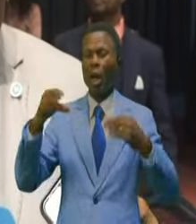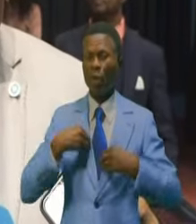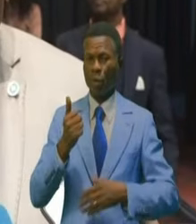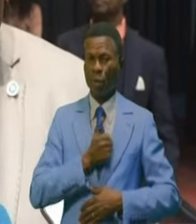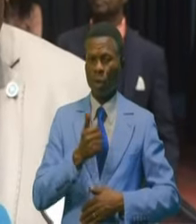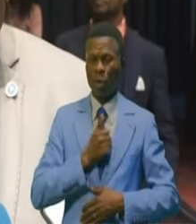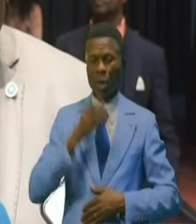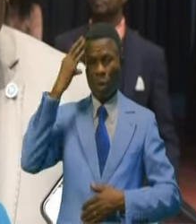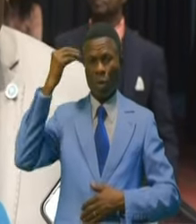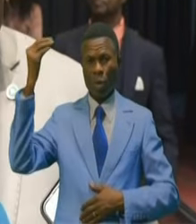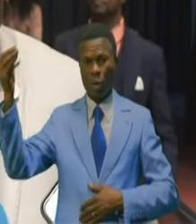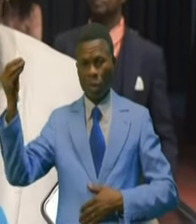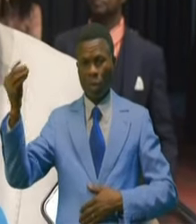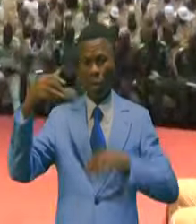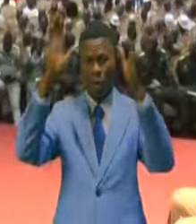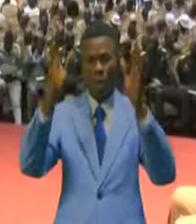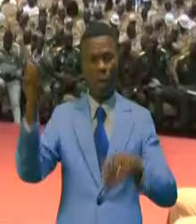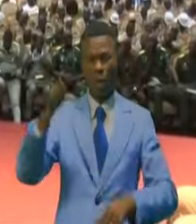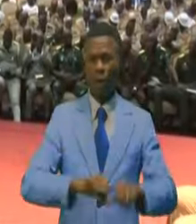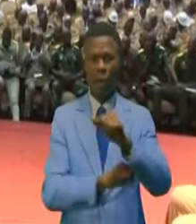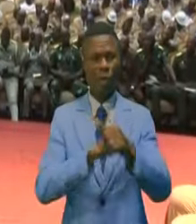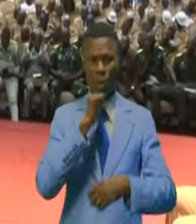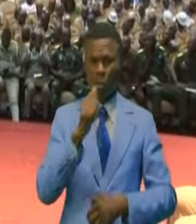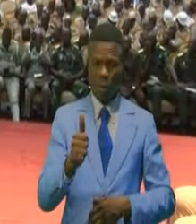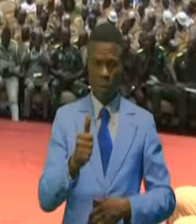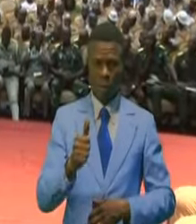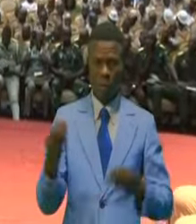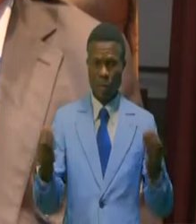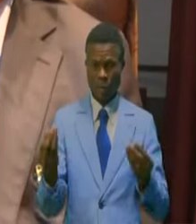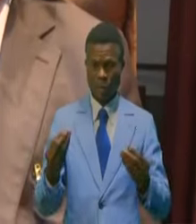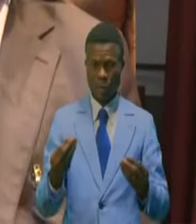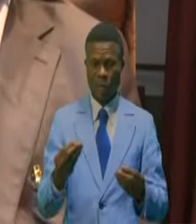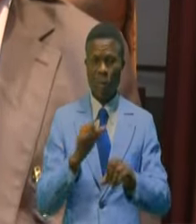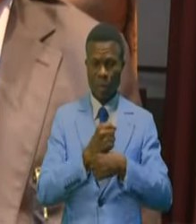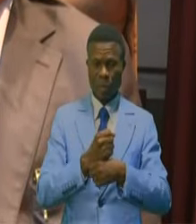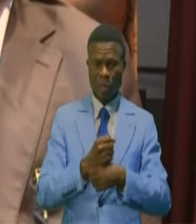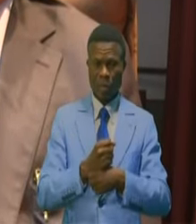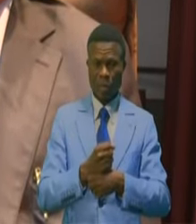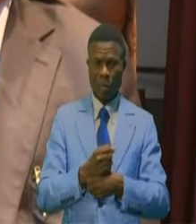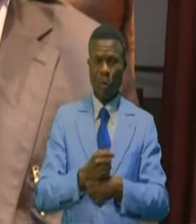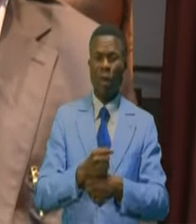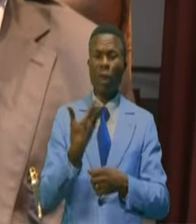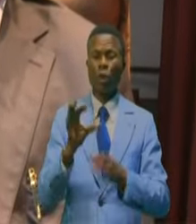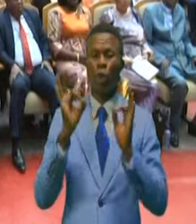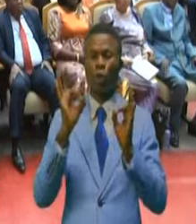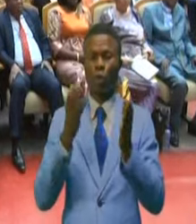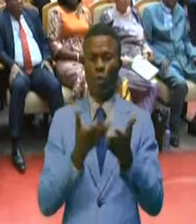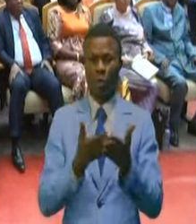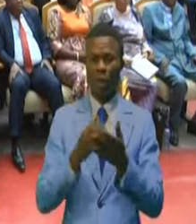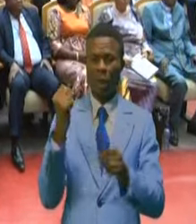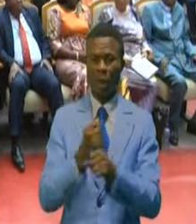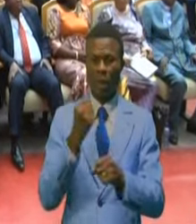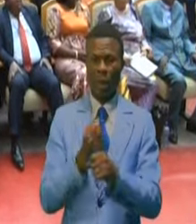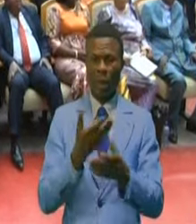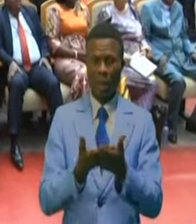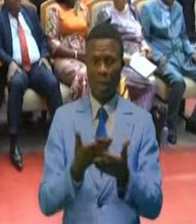de n'espérer que de l'étranger à ce coup. On peut déjà susciter des innovateurs ici, travailler